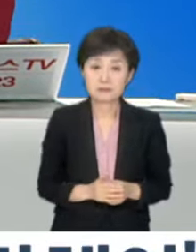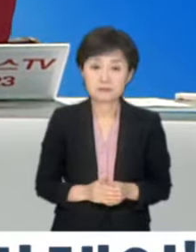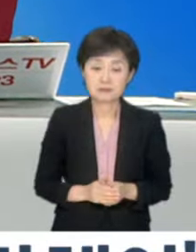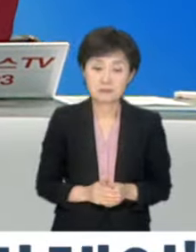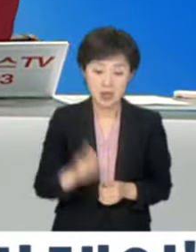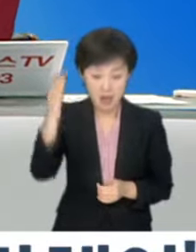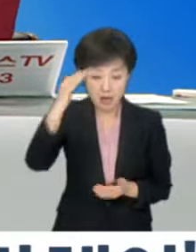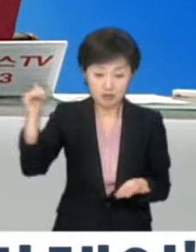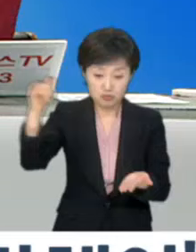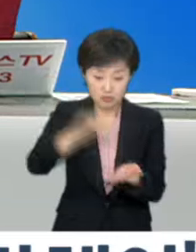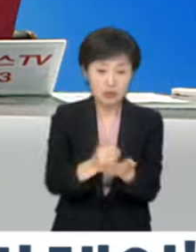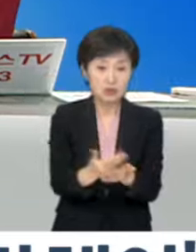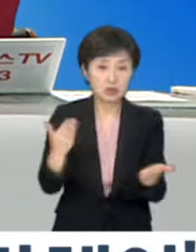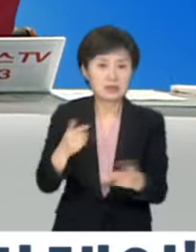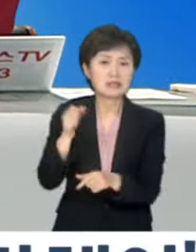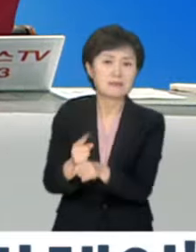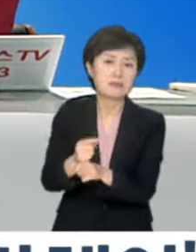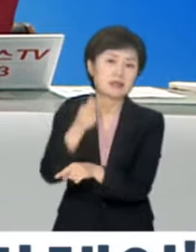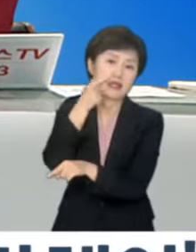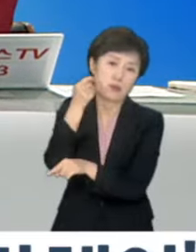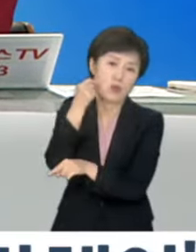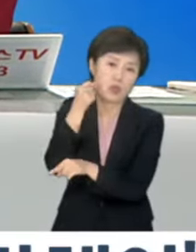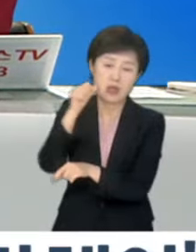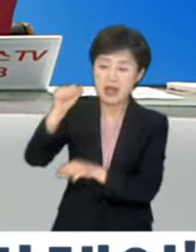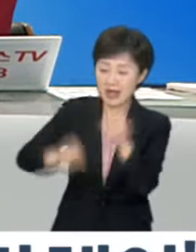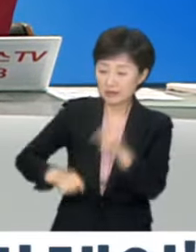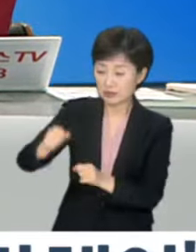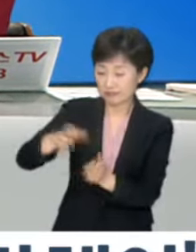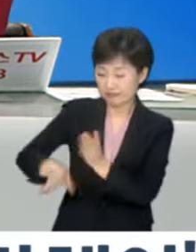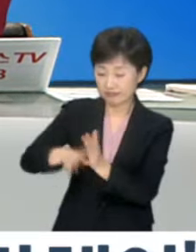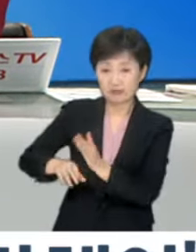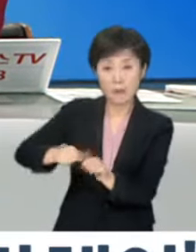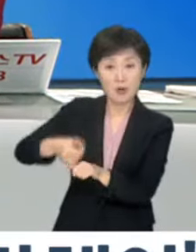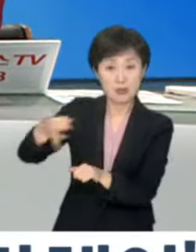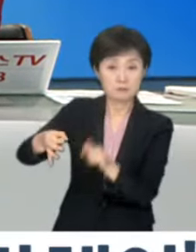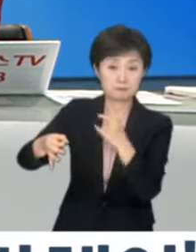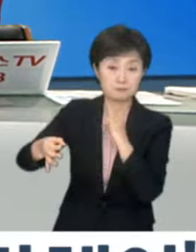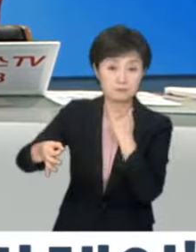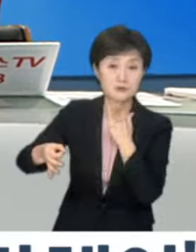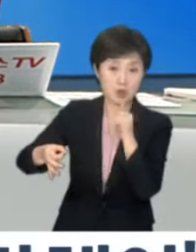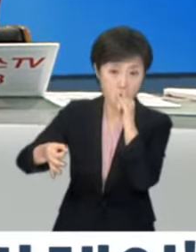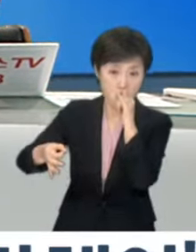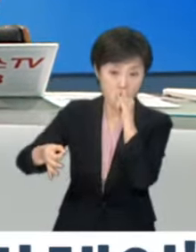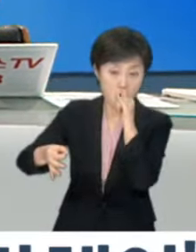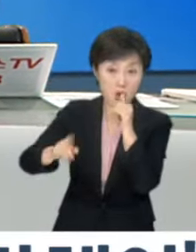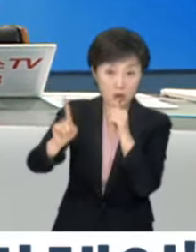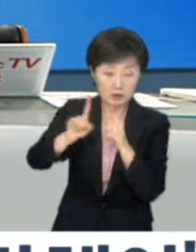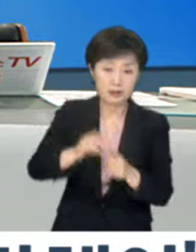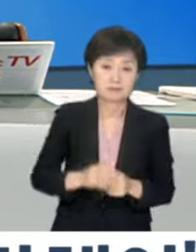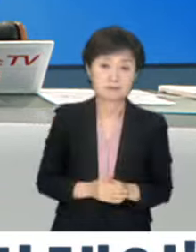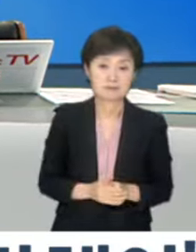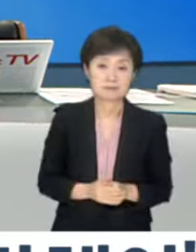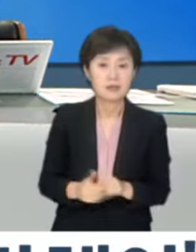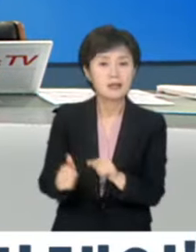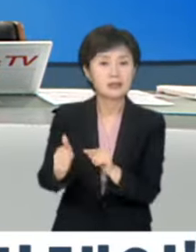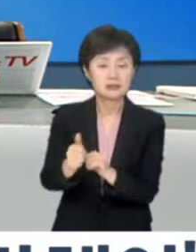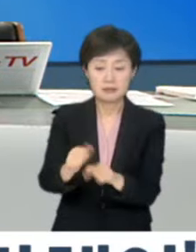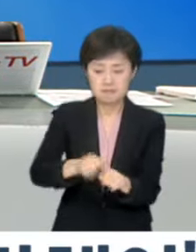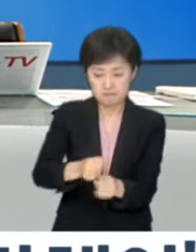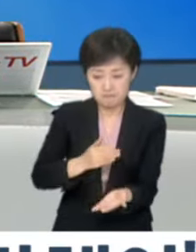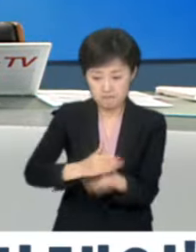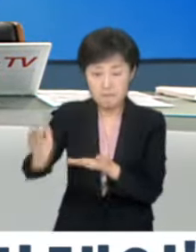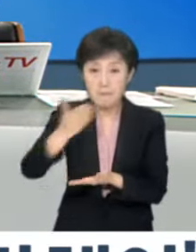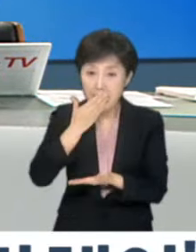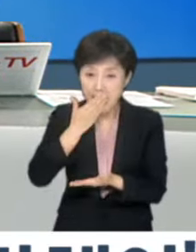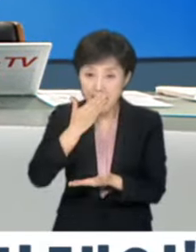실제로 한국에 들어오기 전에 일본에서 이미 무리를 일으켜서 벌금형을 받기도 했다는데 네네. 이런 상황을 좀 따져봤을 때 이 유튜버를 강제 추방할